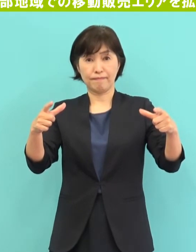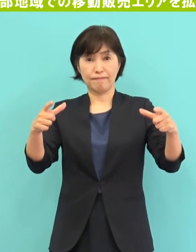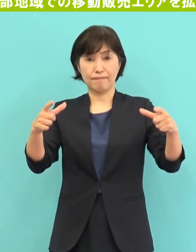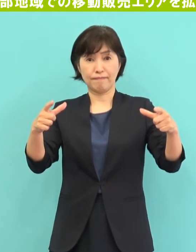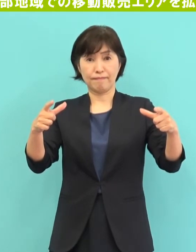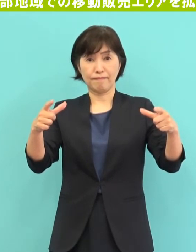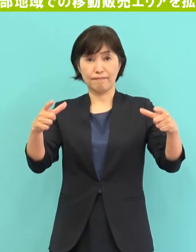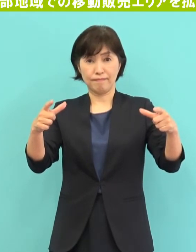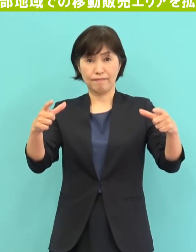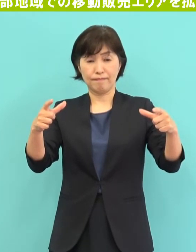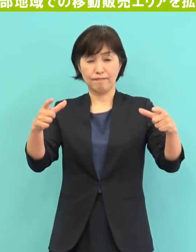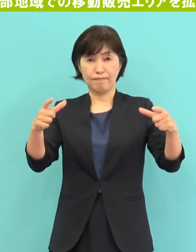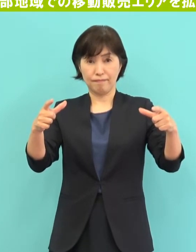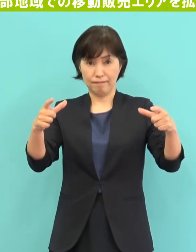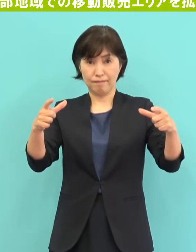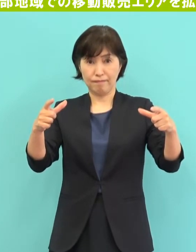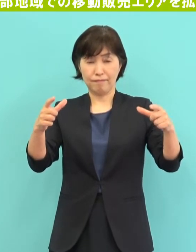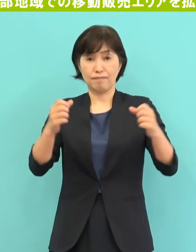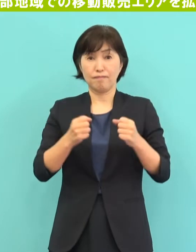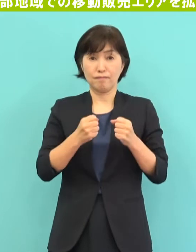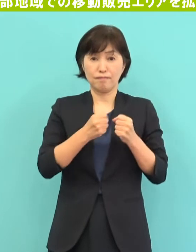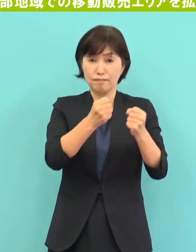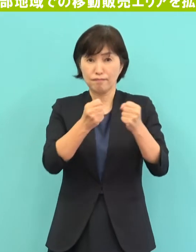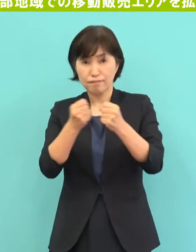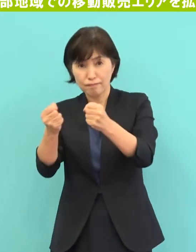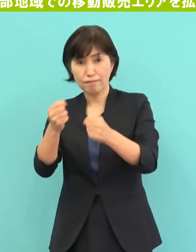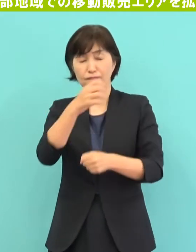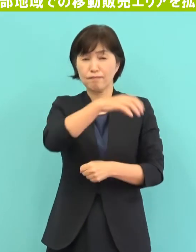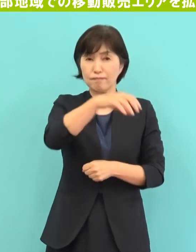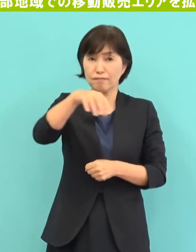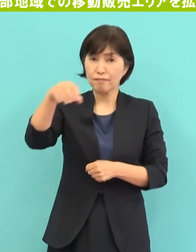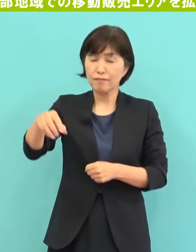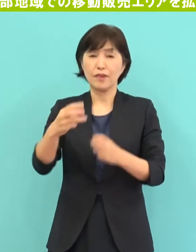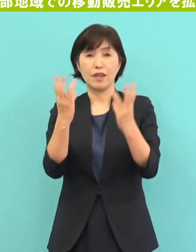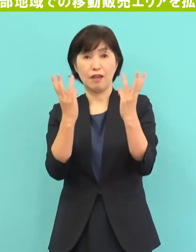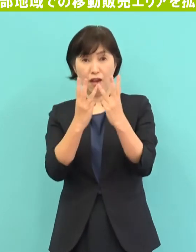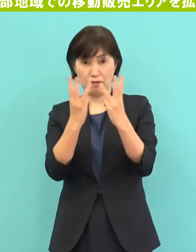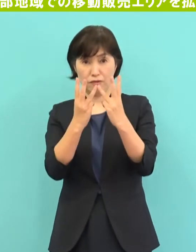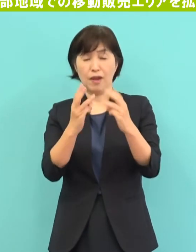今回の分を入れますと全部で